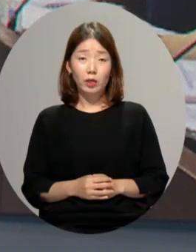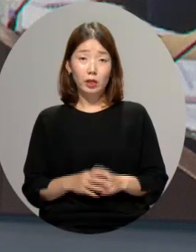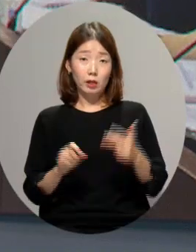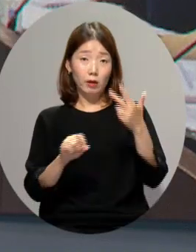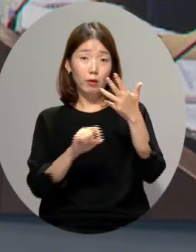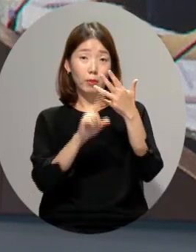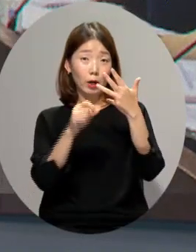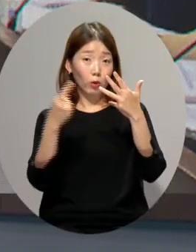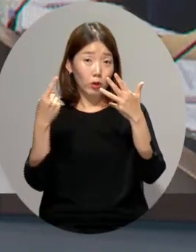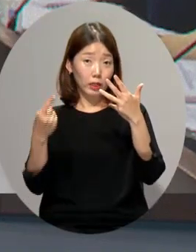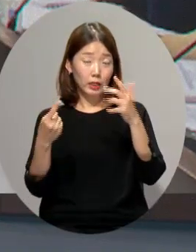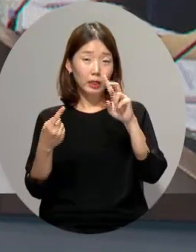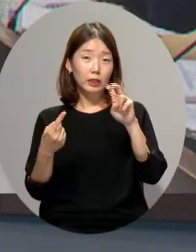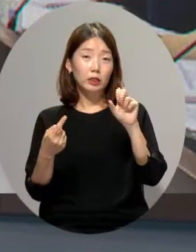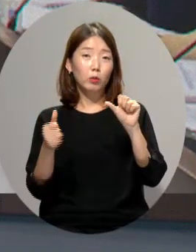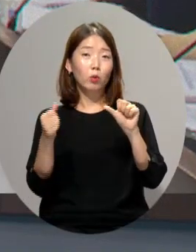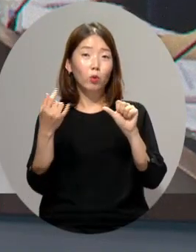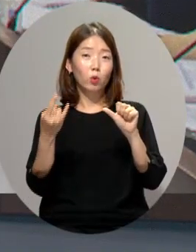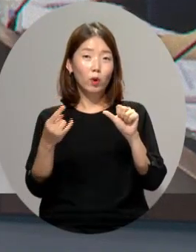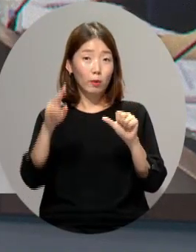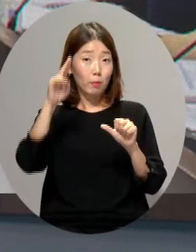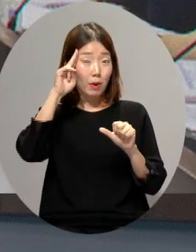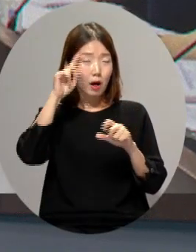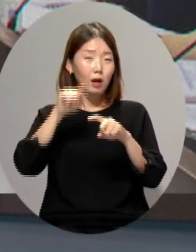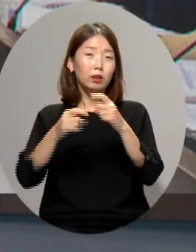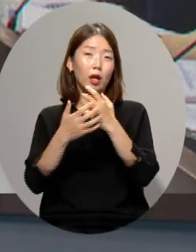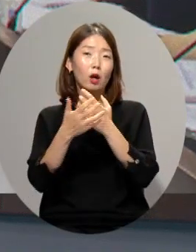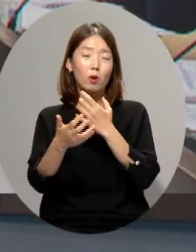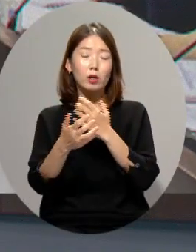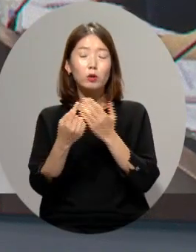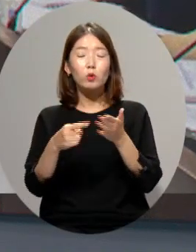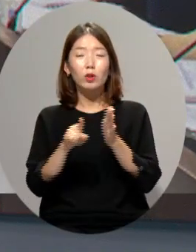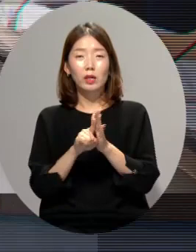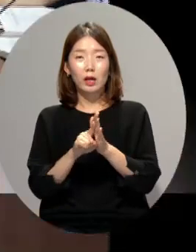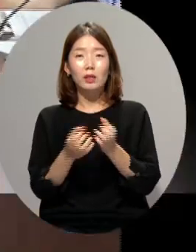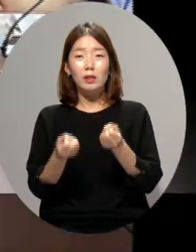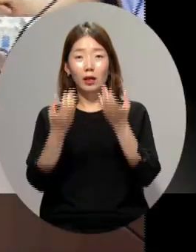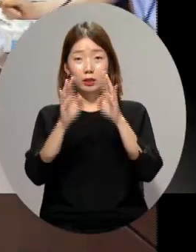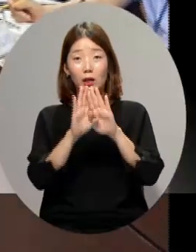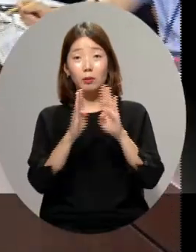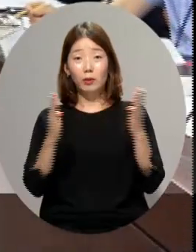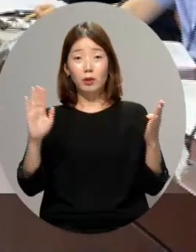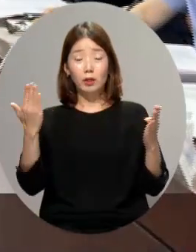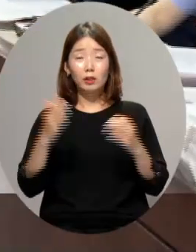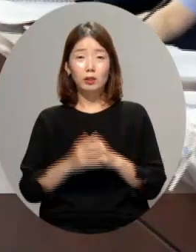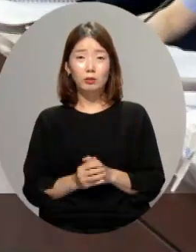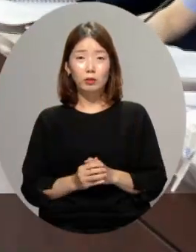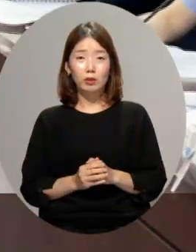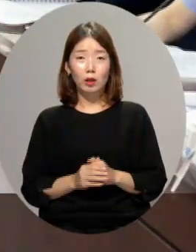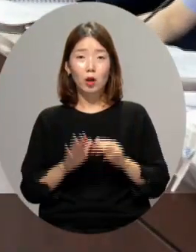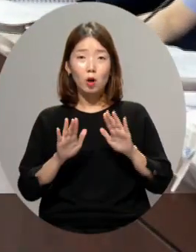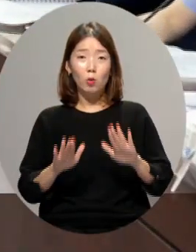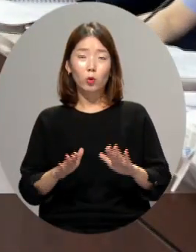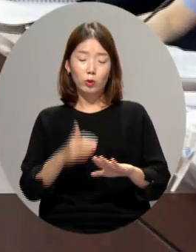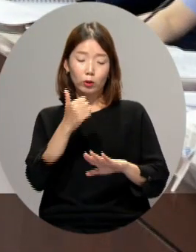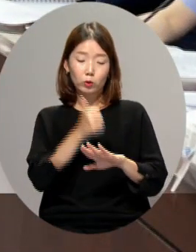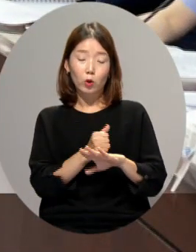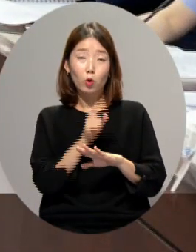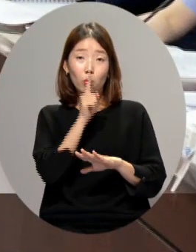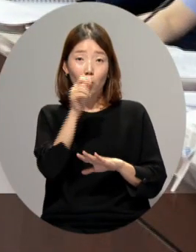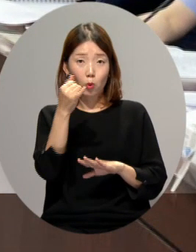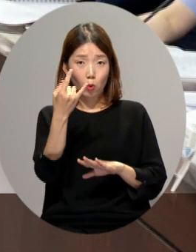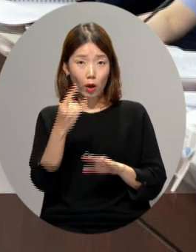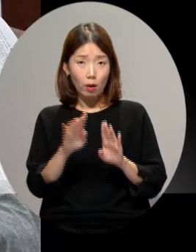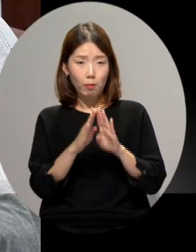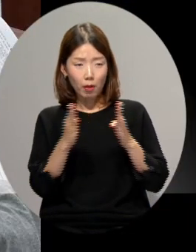다음 달 일요일 개막하는 제 25회 세계 스카우트 잼버리의 성공 개최를 위한 행사가 열렸습니다 전라도는 오늘 최종 보고회를